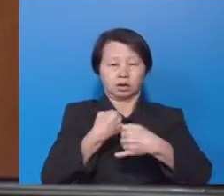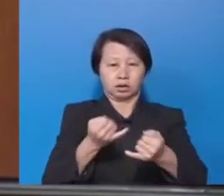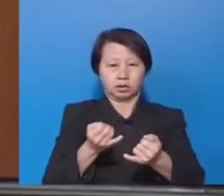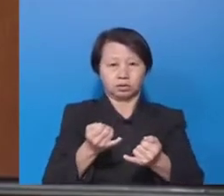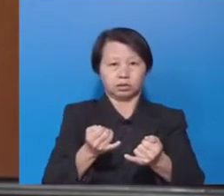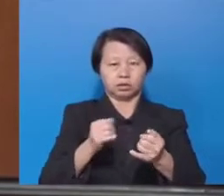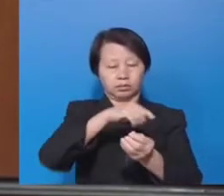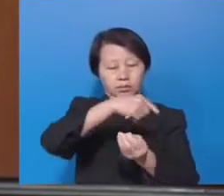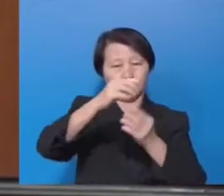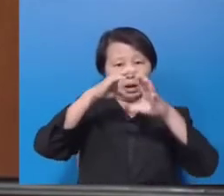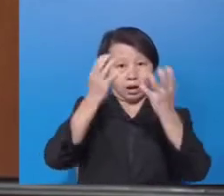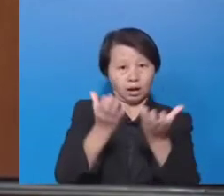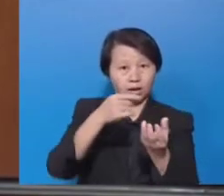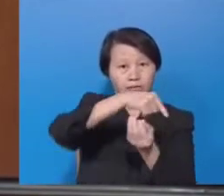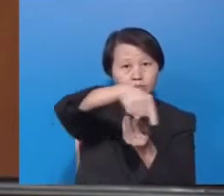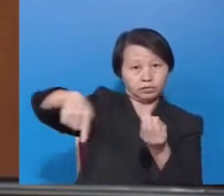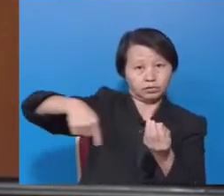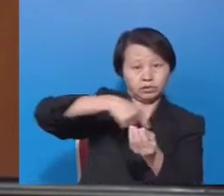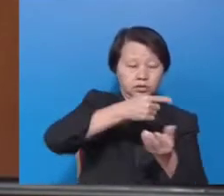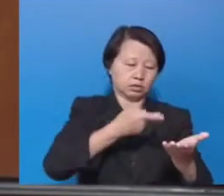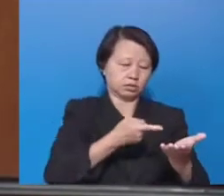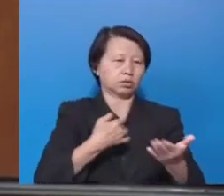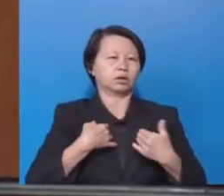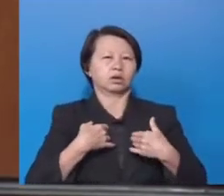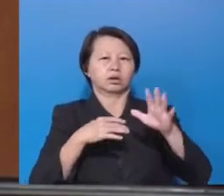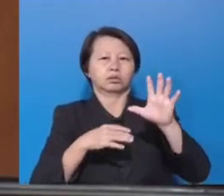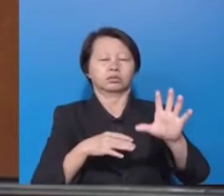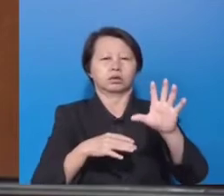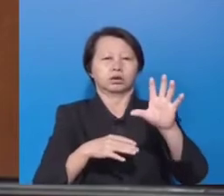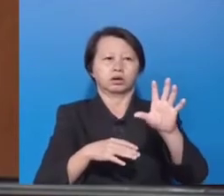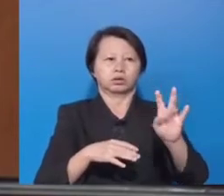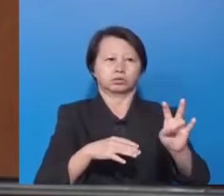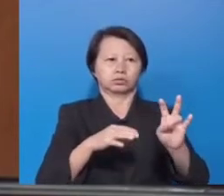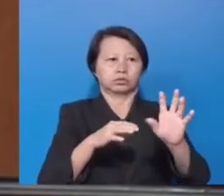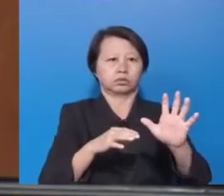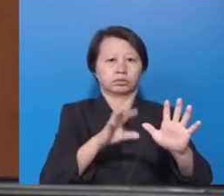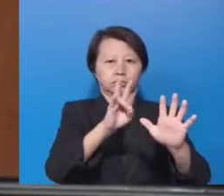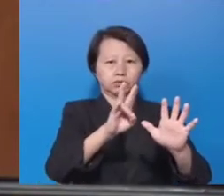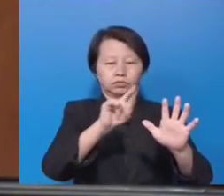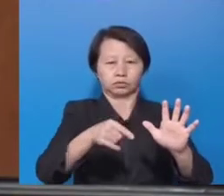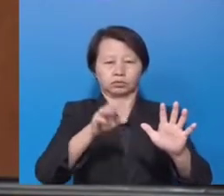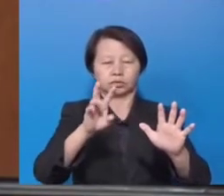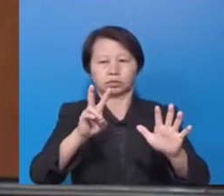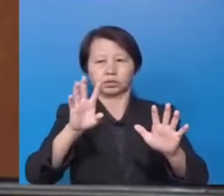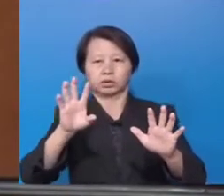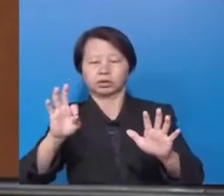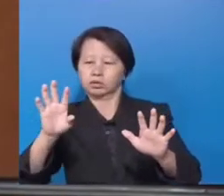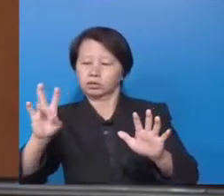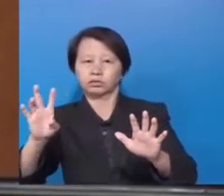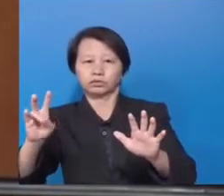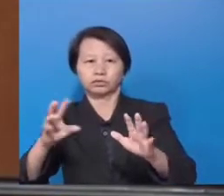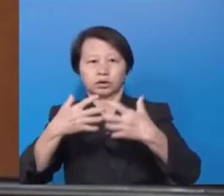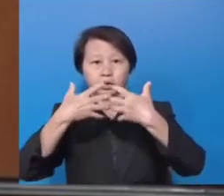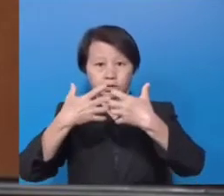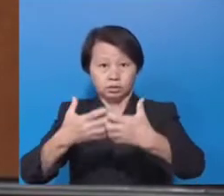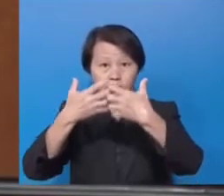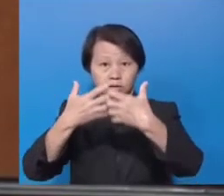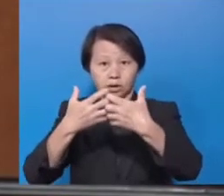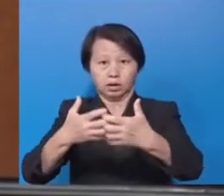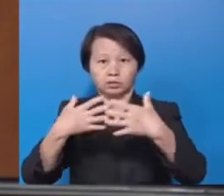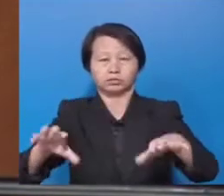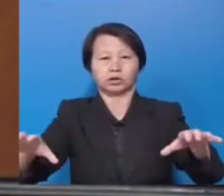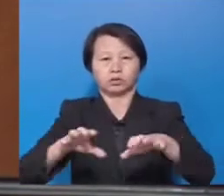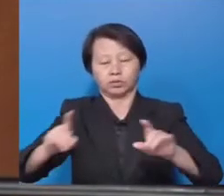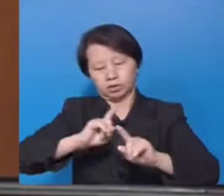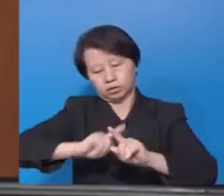sekitar terdapat sebanyak 5750 7356 hilang yang telah menjalankan